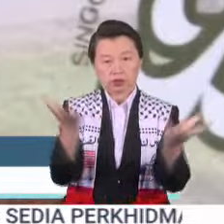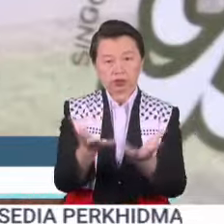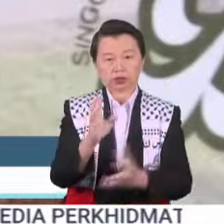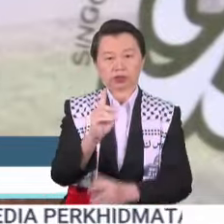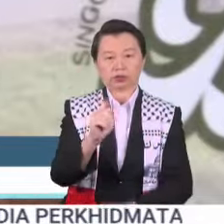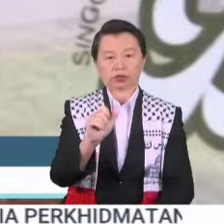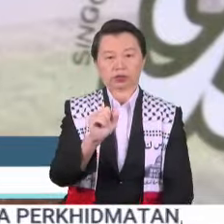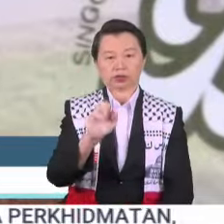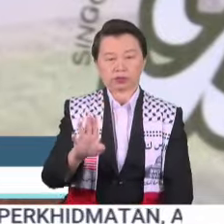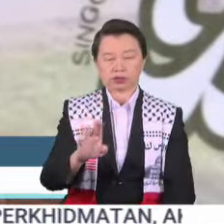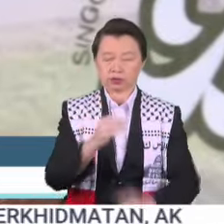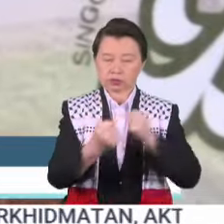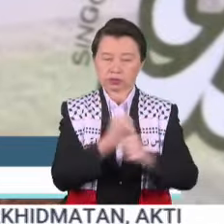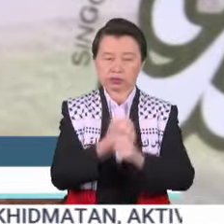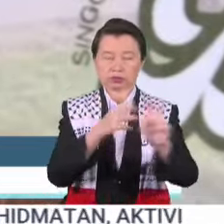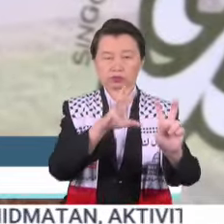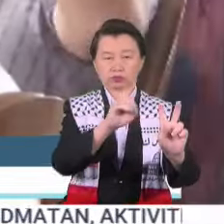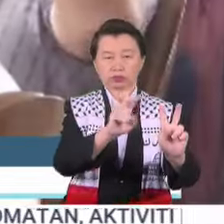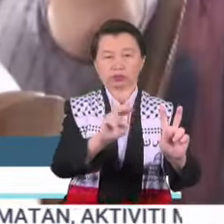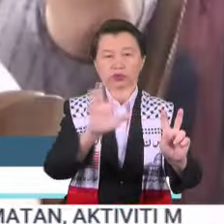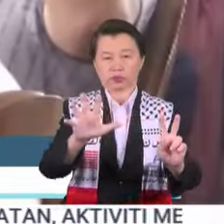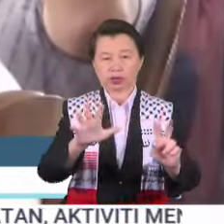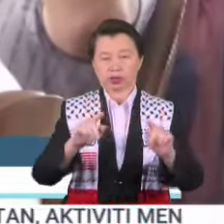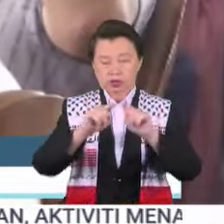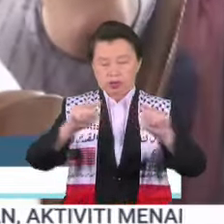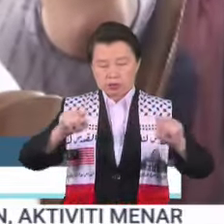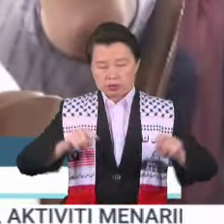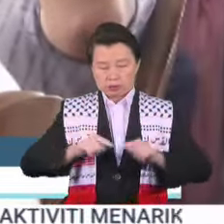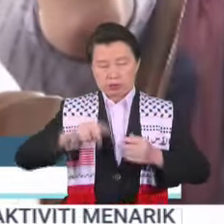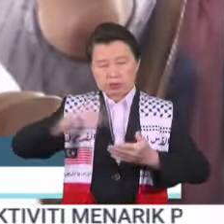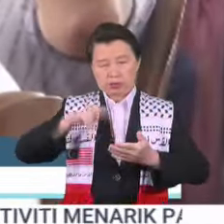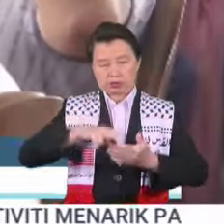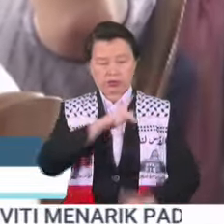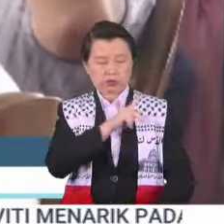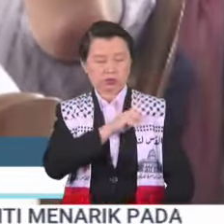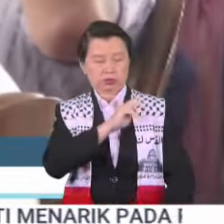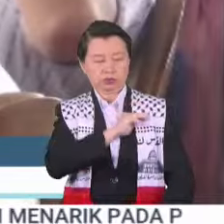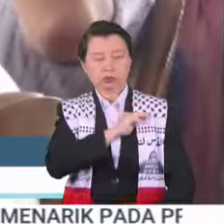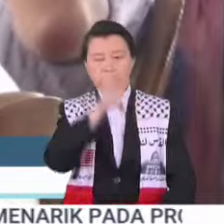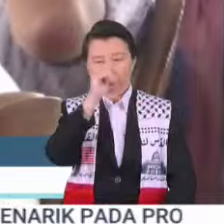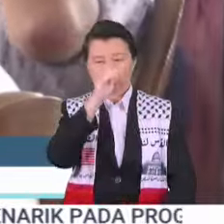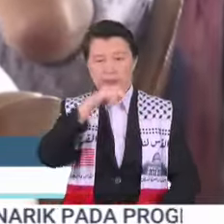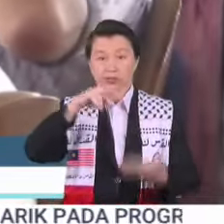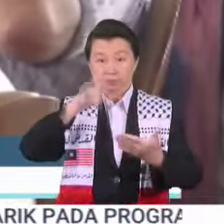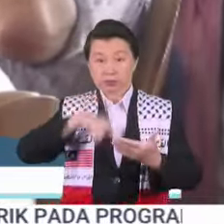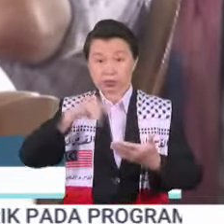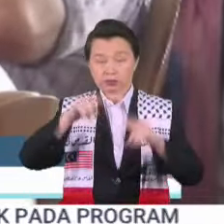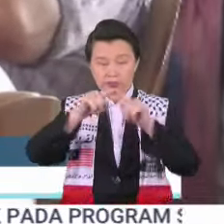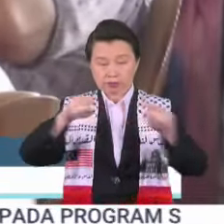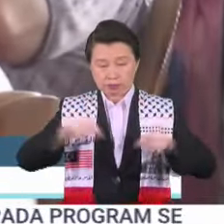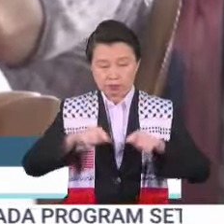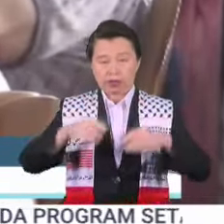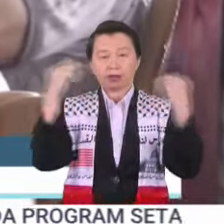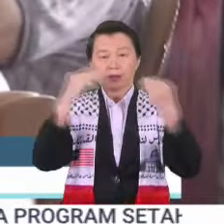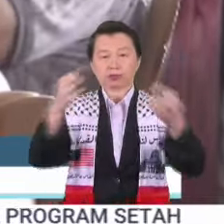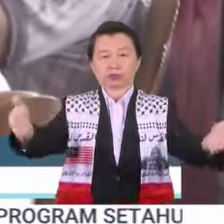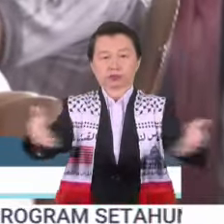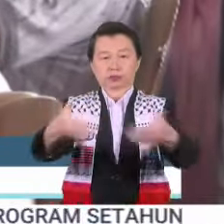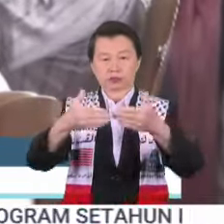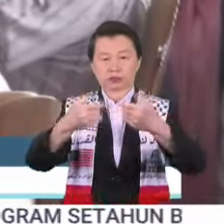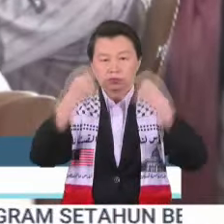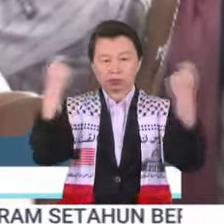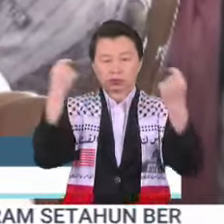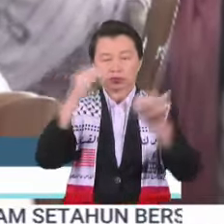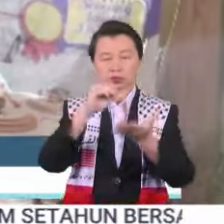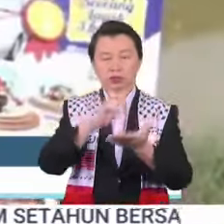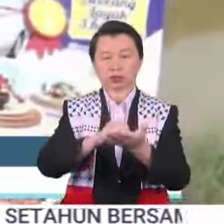WTD pada tahun 2025. Teks ucapan beliau dibacakan Ketua Menteri Melaka Datuk Seri Abdul Rauf Yusof pada majlis penutup karnival